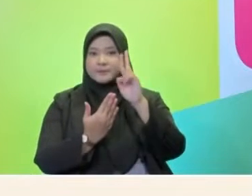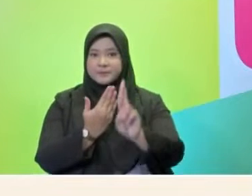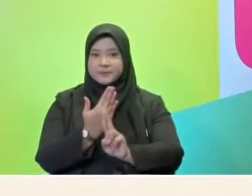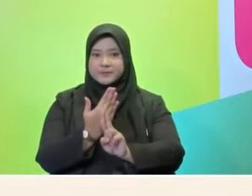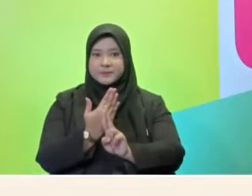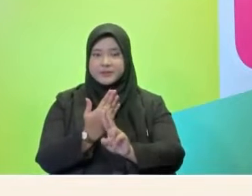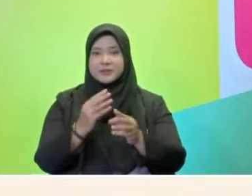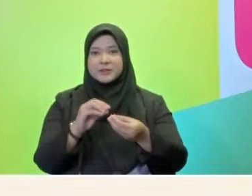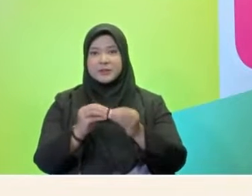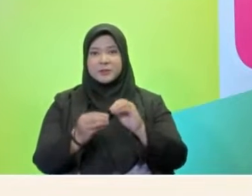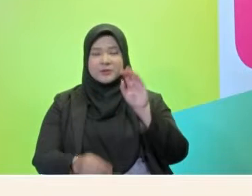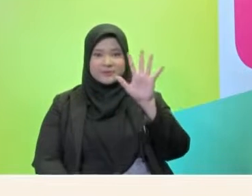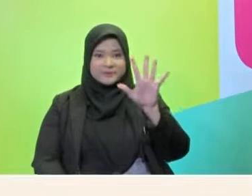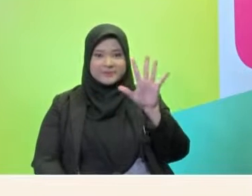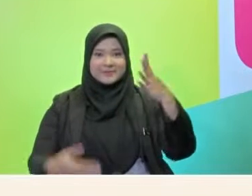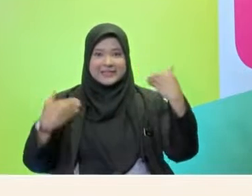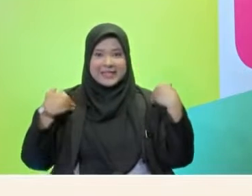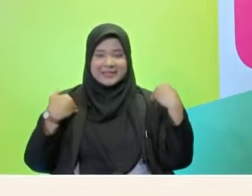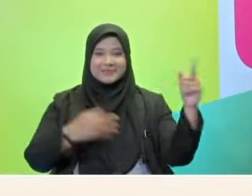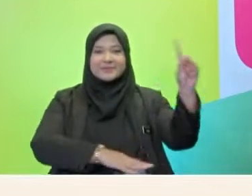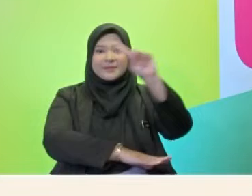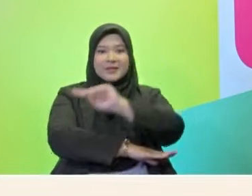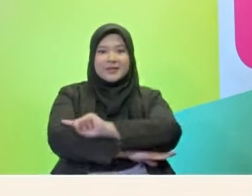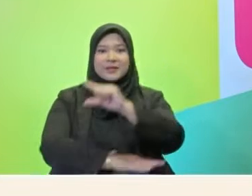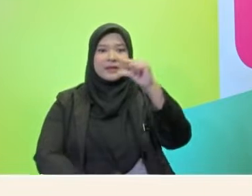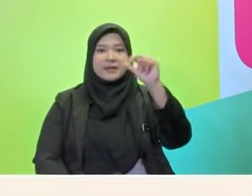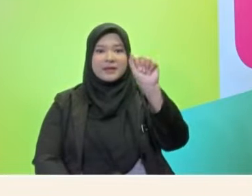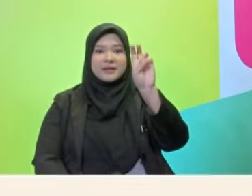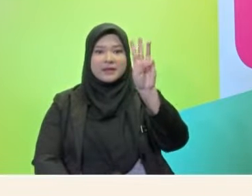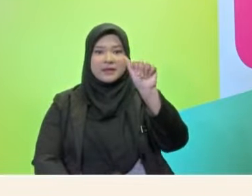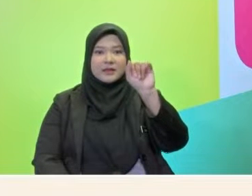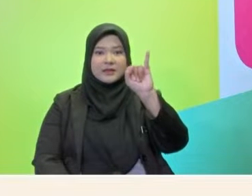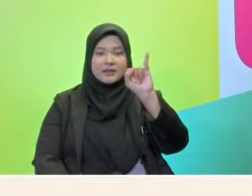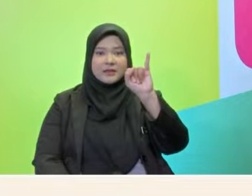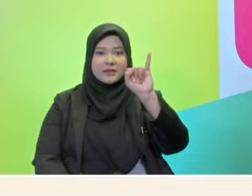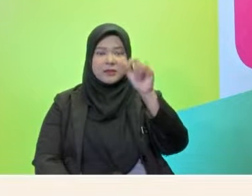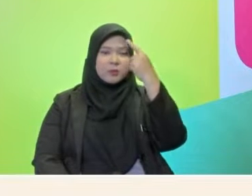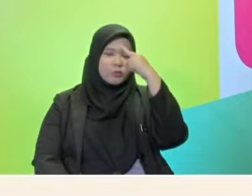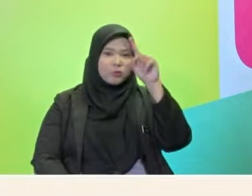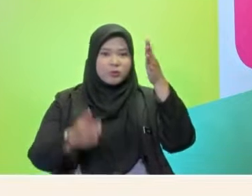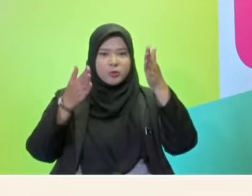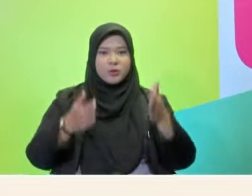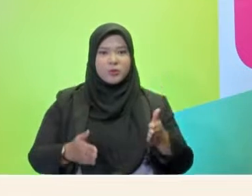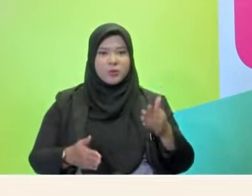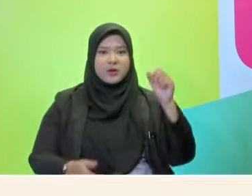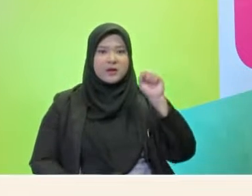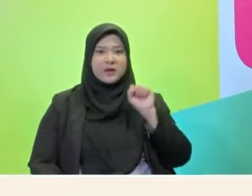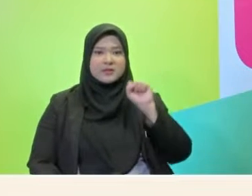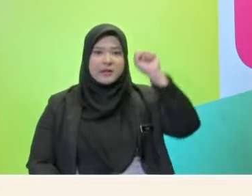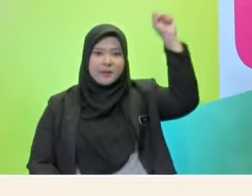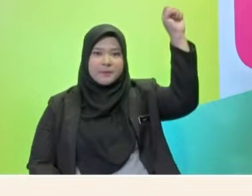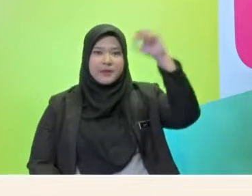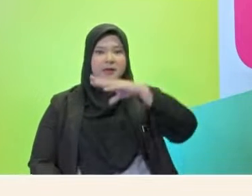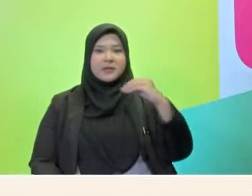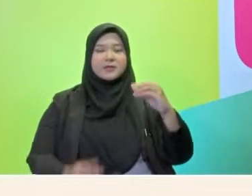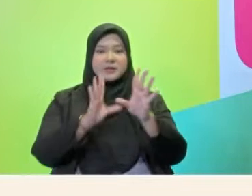Baik. Iban dan Bidayuh pada 1 Jun setiap tahun. Okay, Dan semasa perayaan ini, persembahan tarian